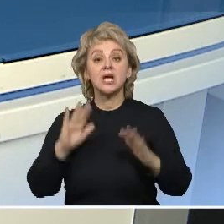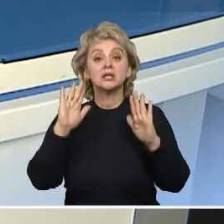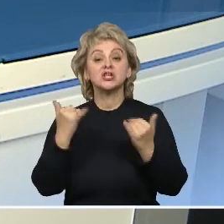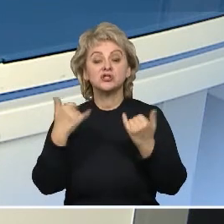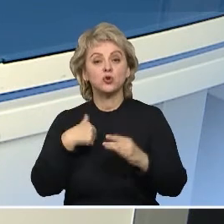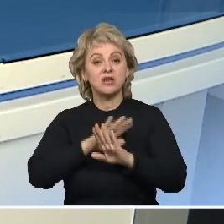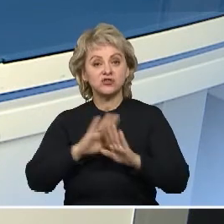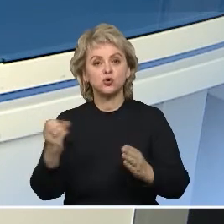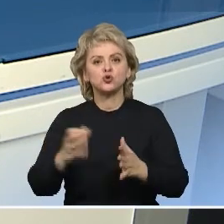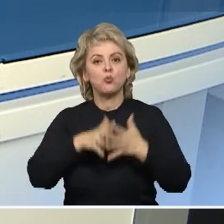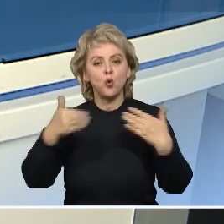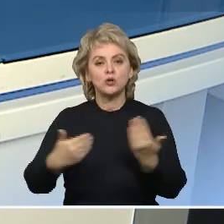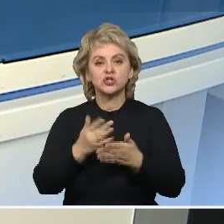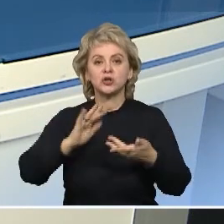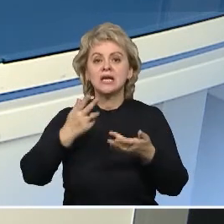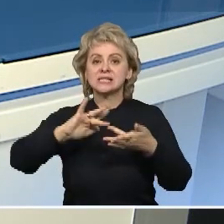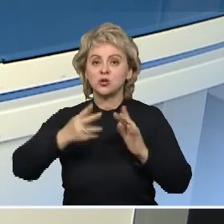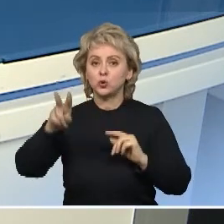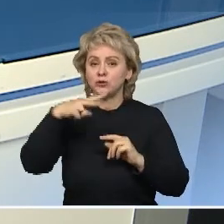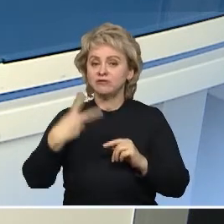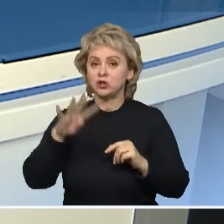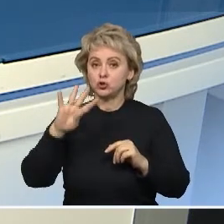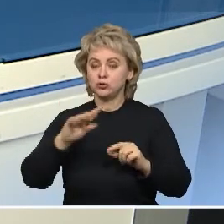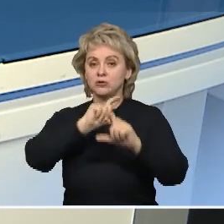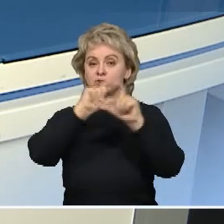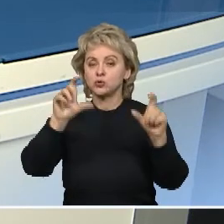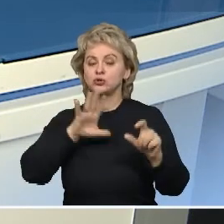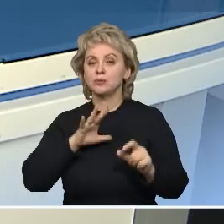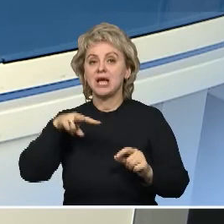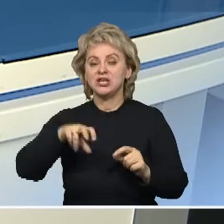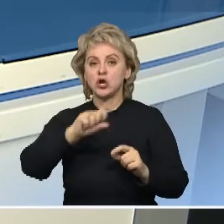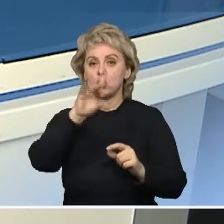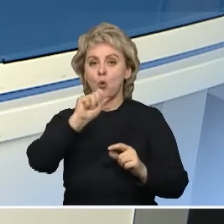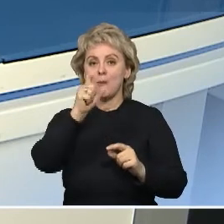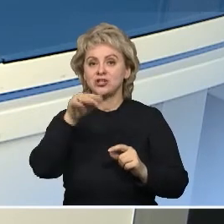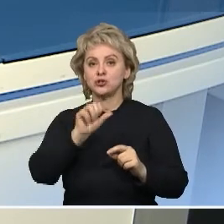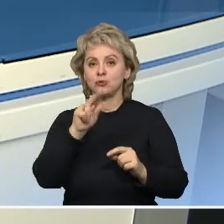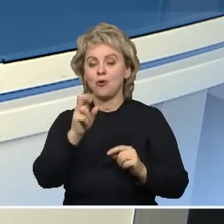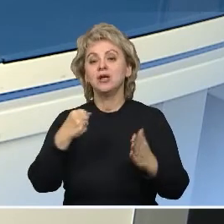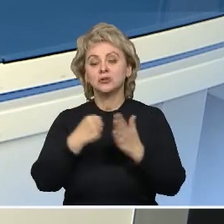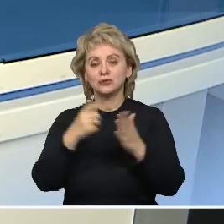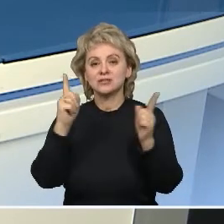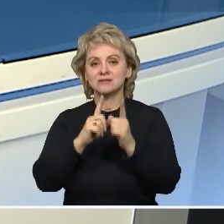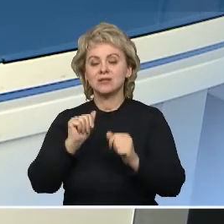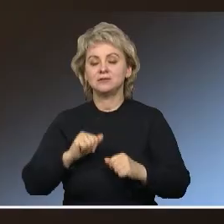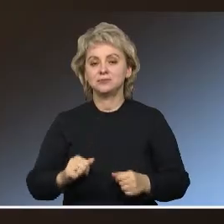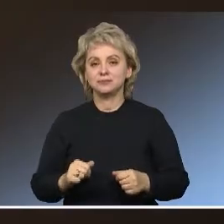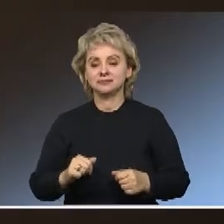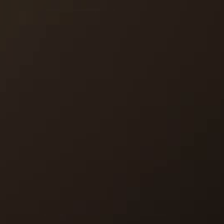На сегодня у меня все. Еще больше новостей на сайте don24.ru. В студии была Лидия Романченко. До свидания.